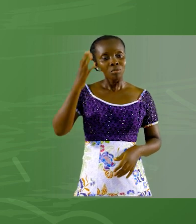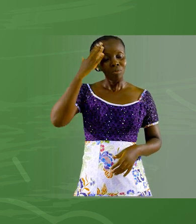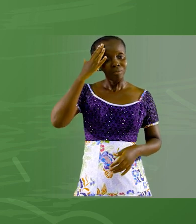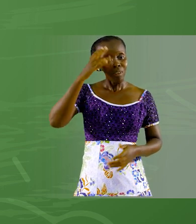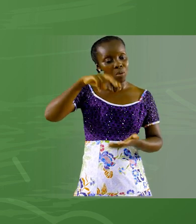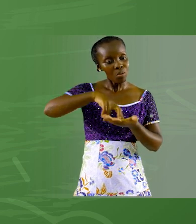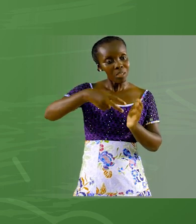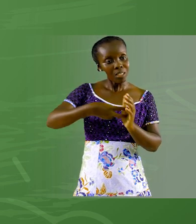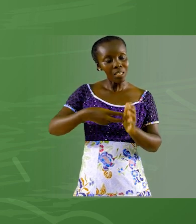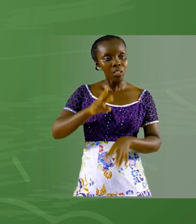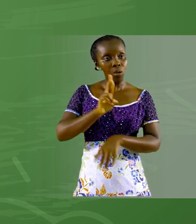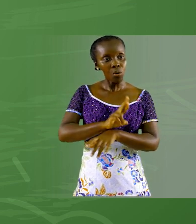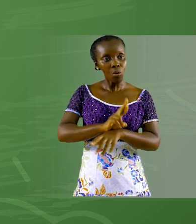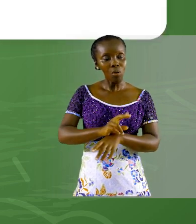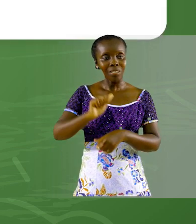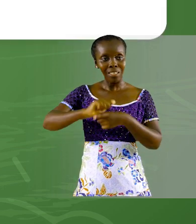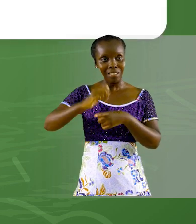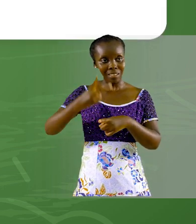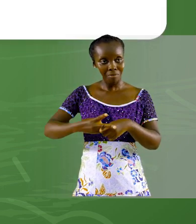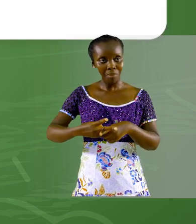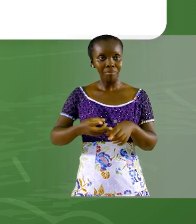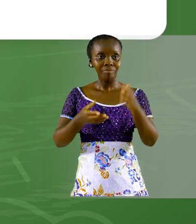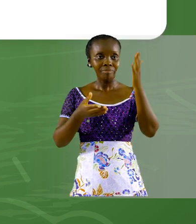le rôle des adverbes.